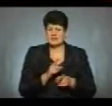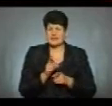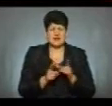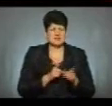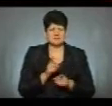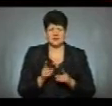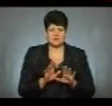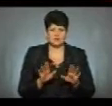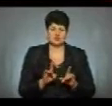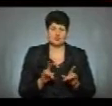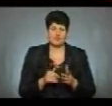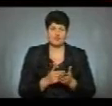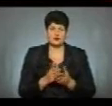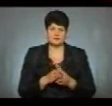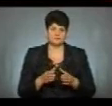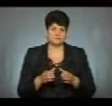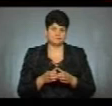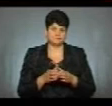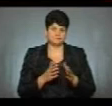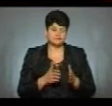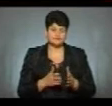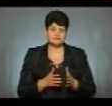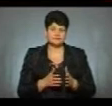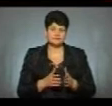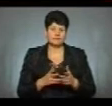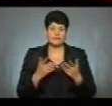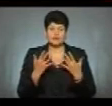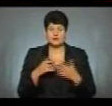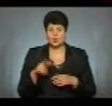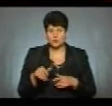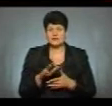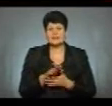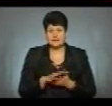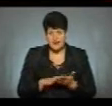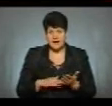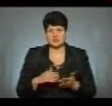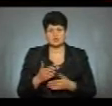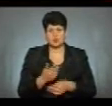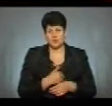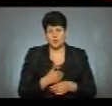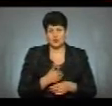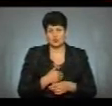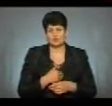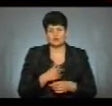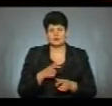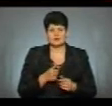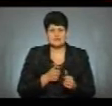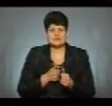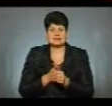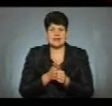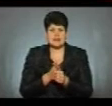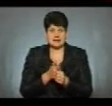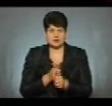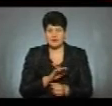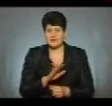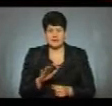змінилось щось в політичному аспекті, оскільки люди і далі хочуть йти за лідером, а не